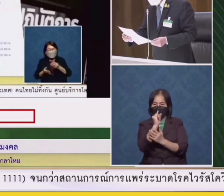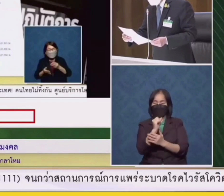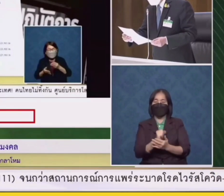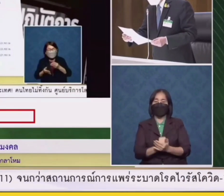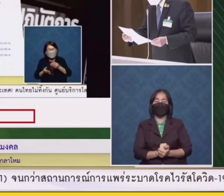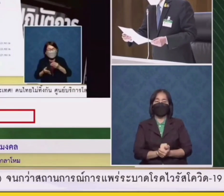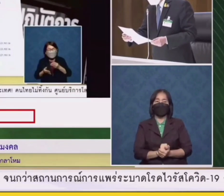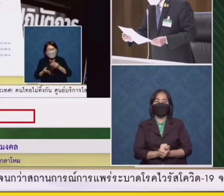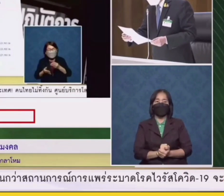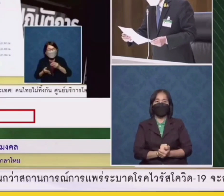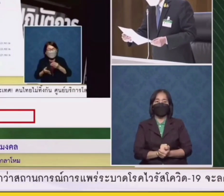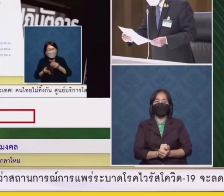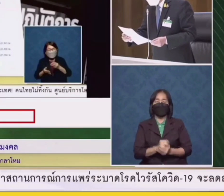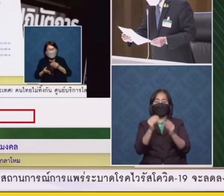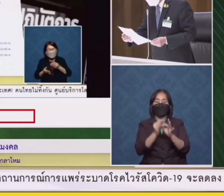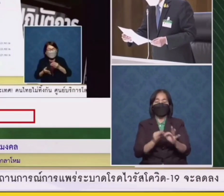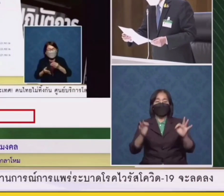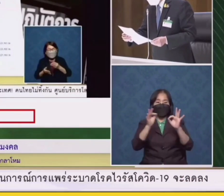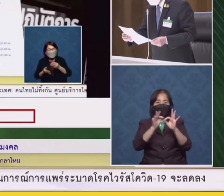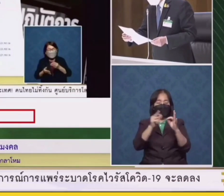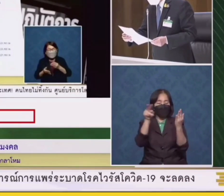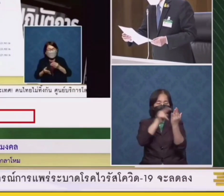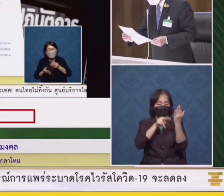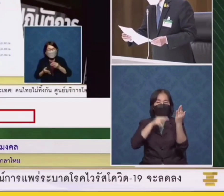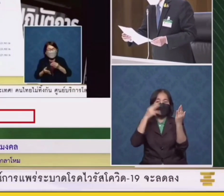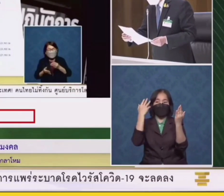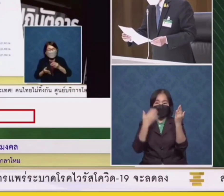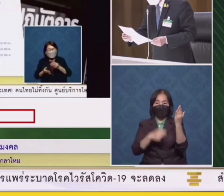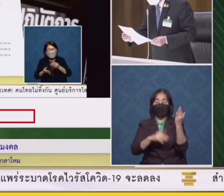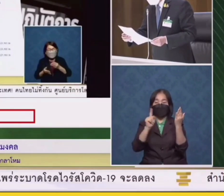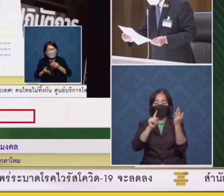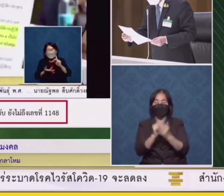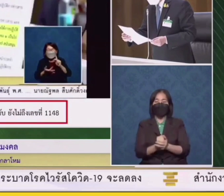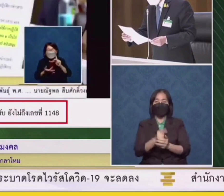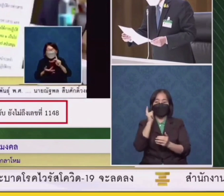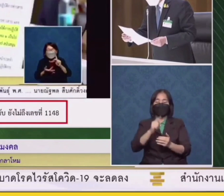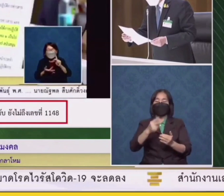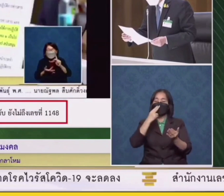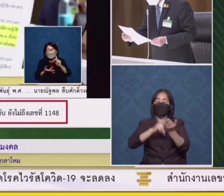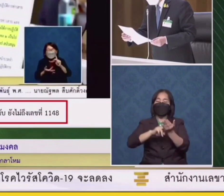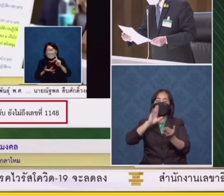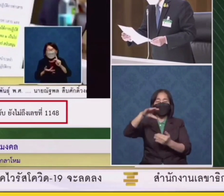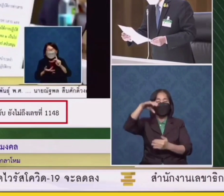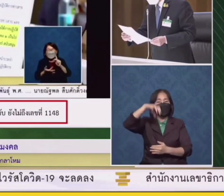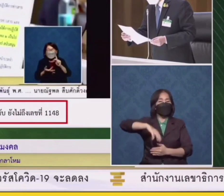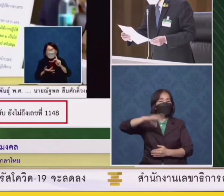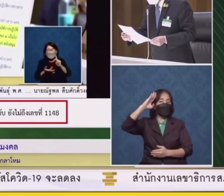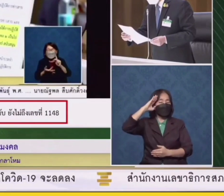ำคัญคือ ได้ตรวจสบหนงสือดัตก่าแล้วนะครัเป็หนงสือของโตพธิสอง